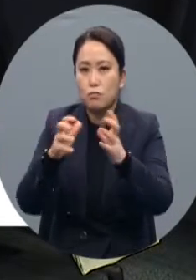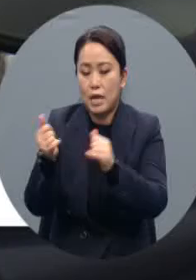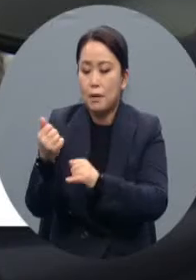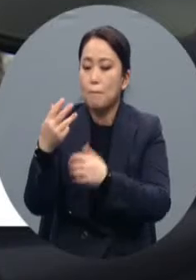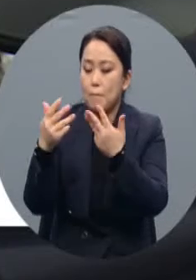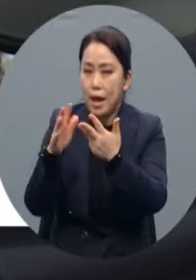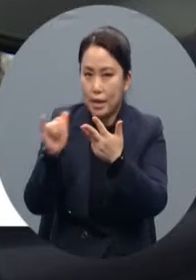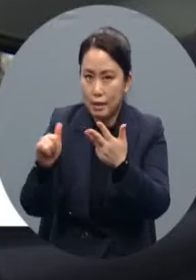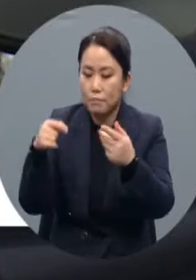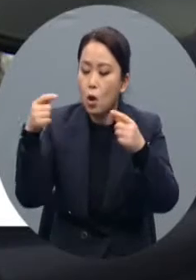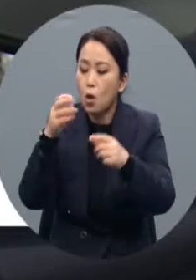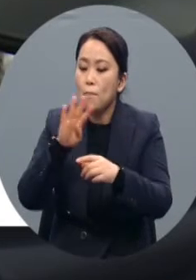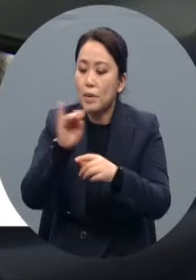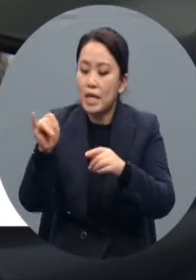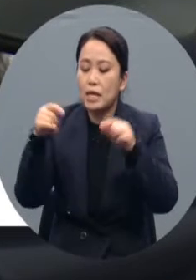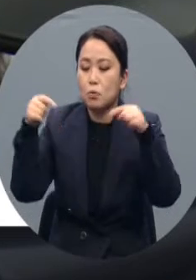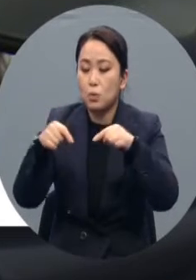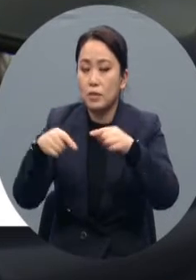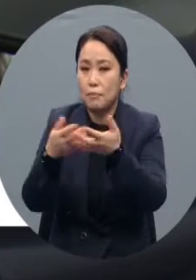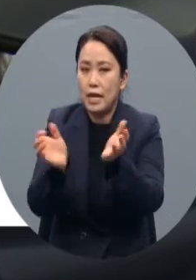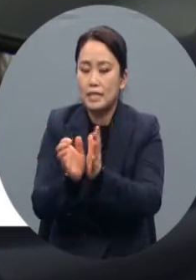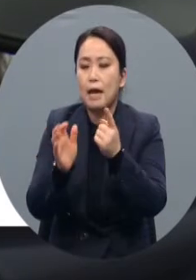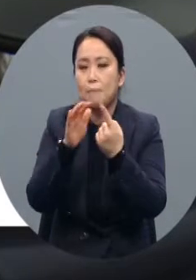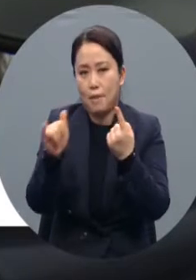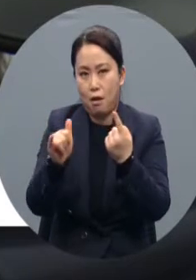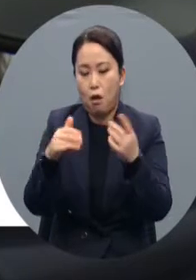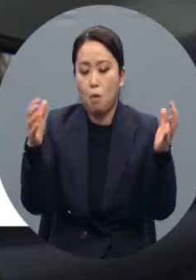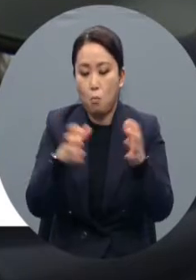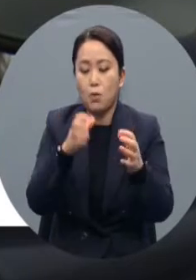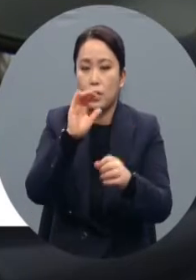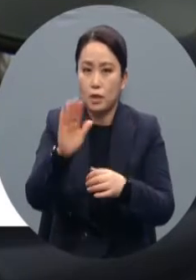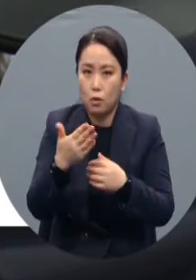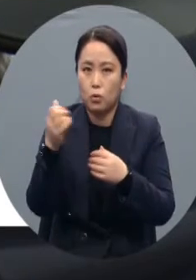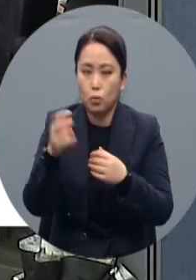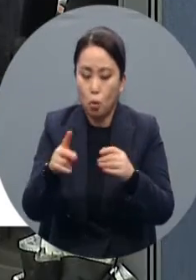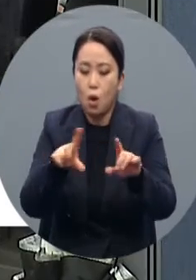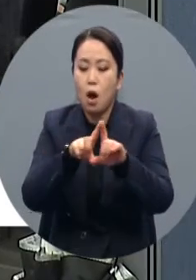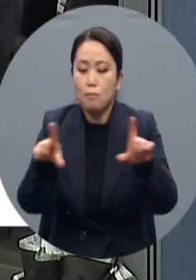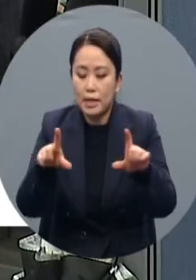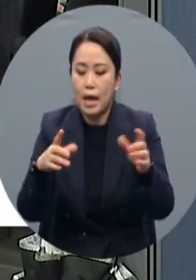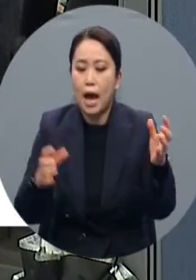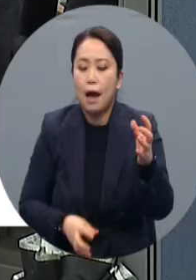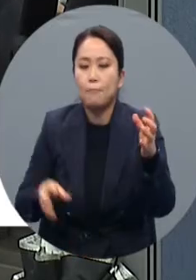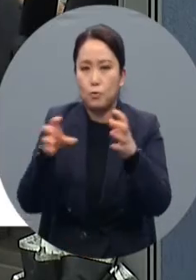비교섭단체 1인으로 이뤄지며 국회의장 직속의 국회 민간합동